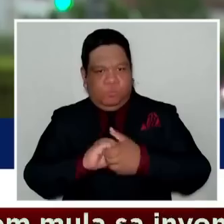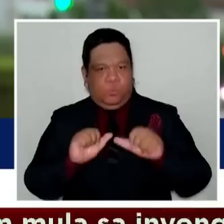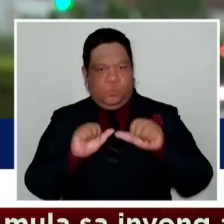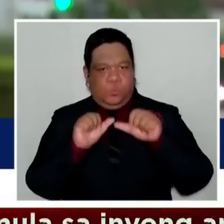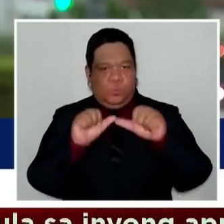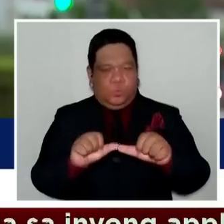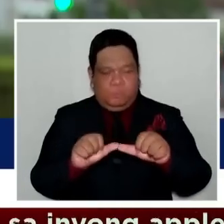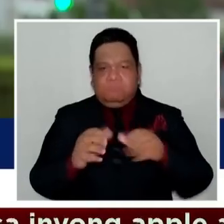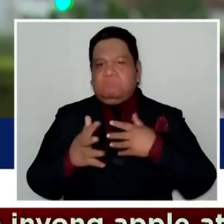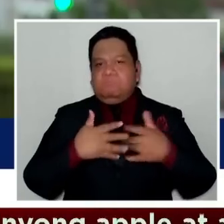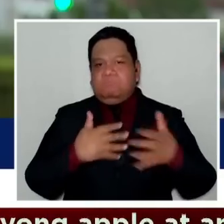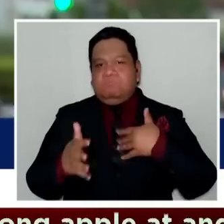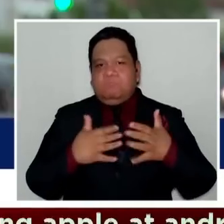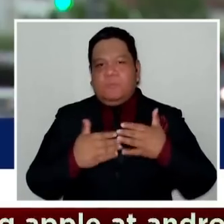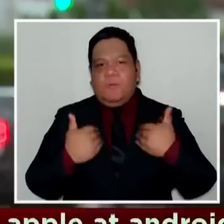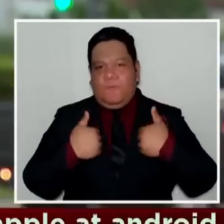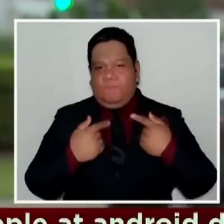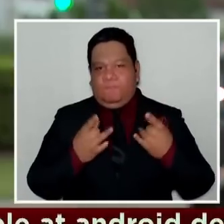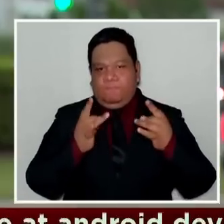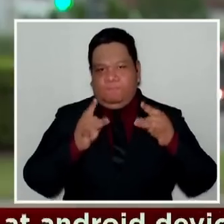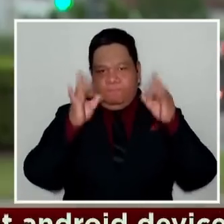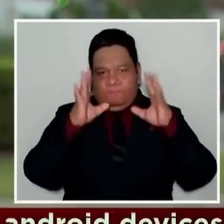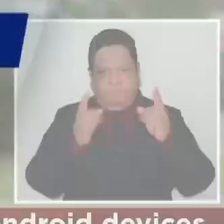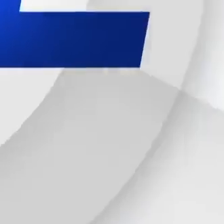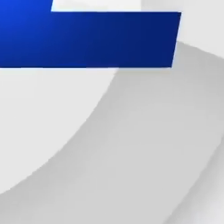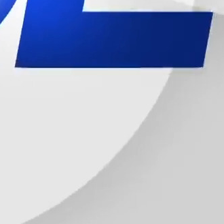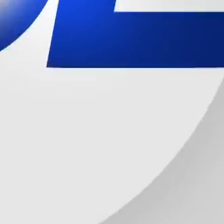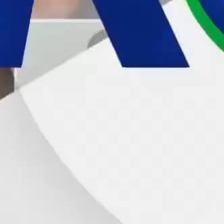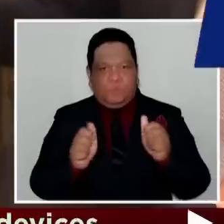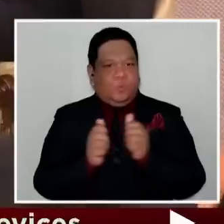tumitinding tensyon sa West Philippine Sea.